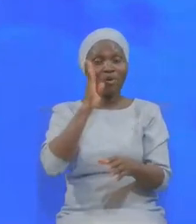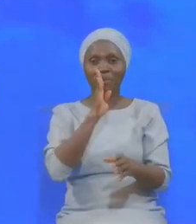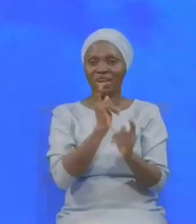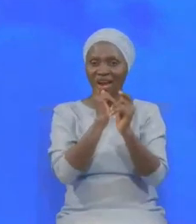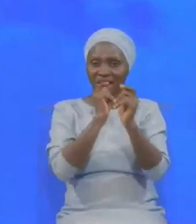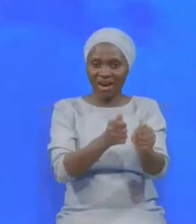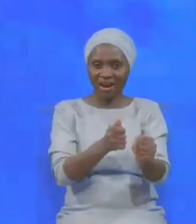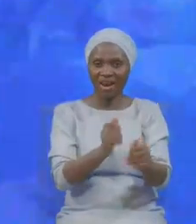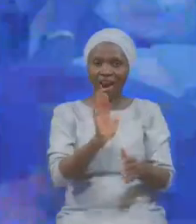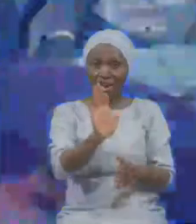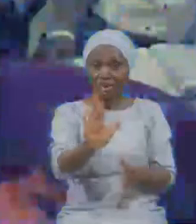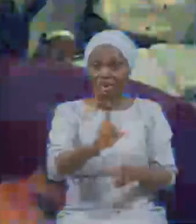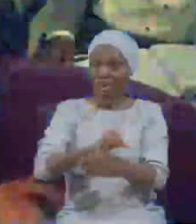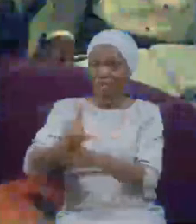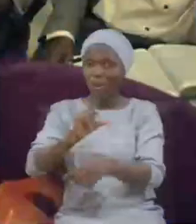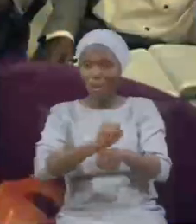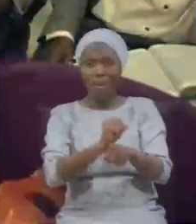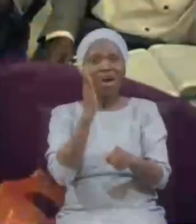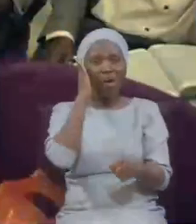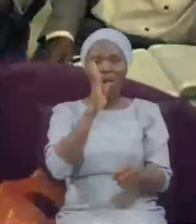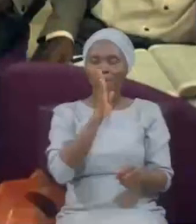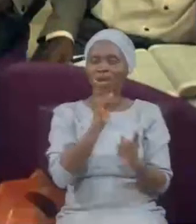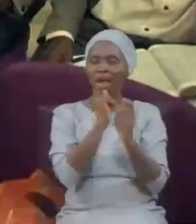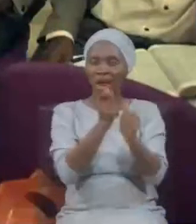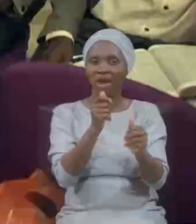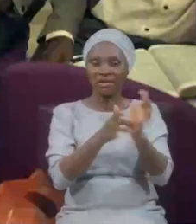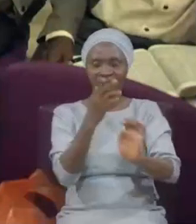œuvres. Votre œuvre sera